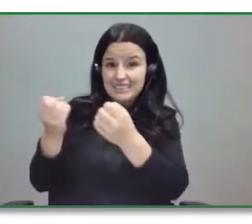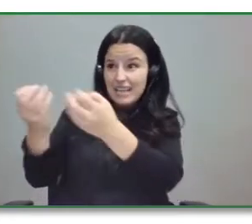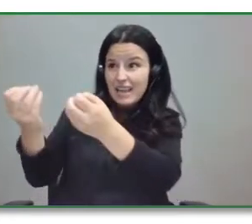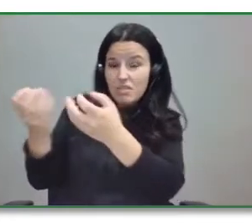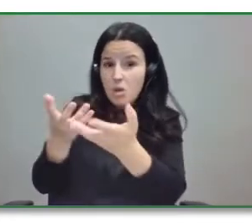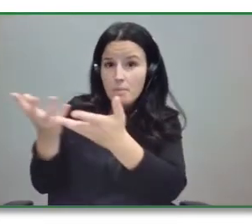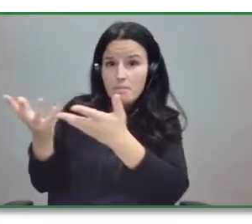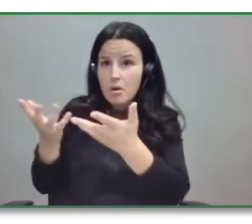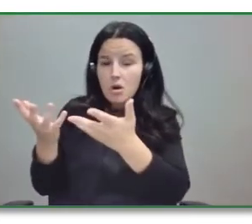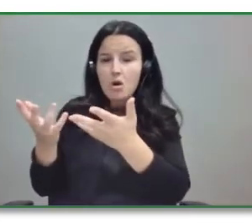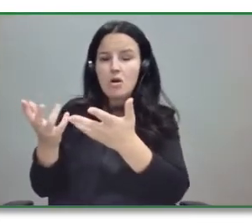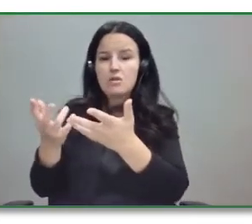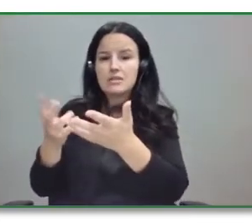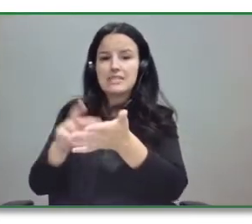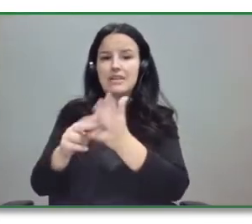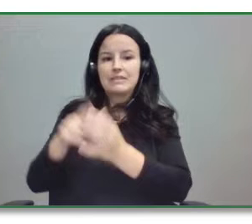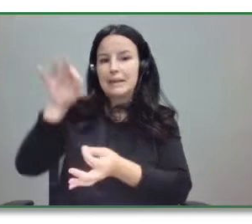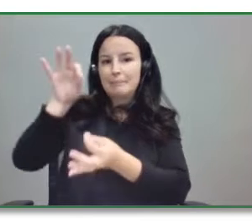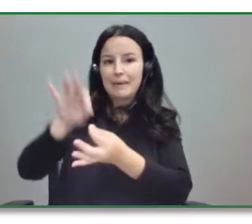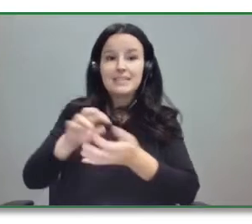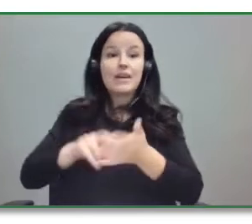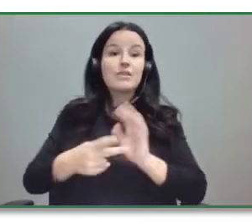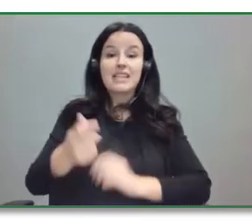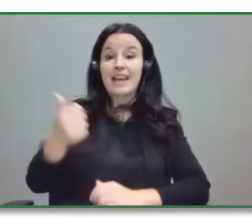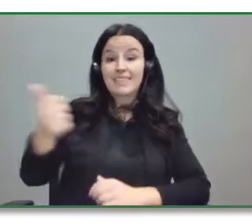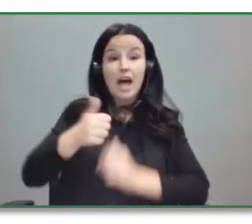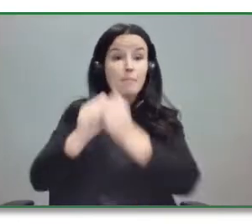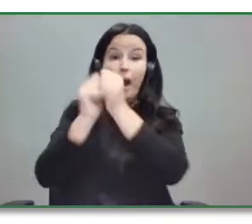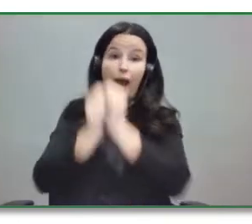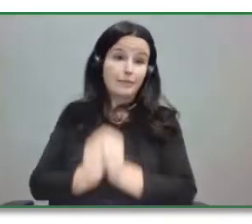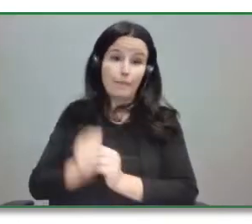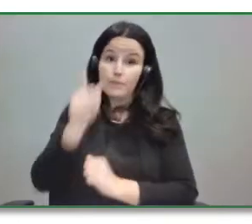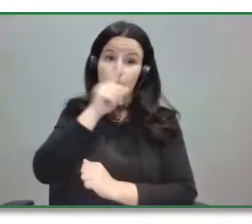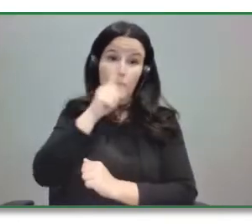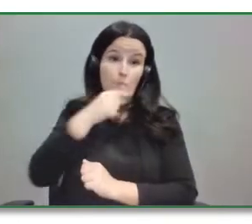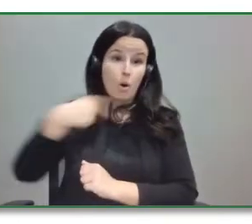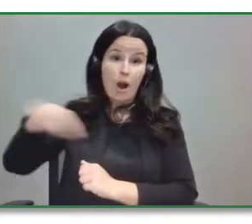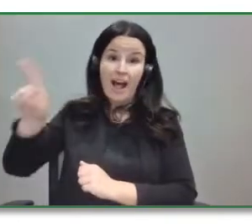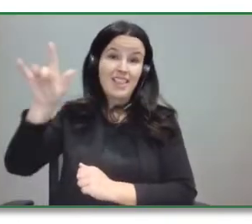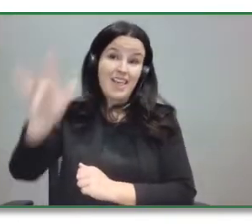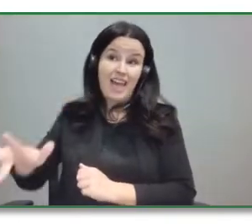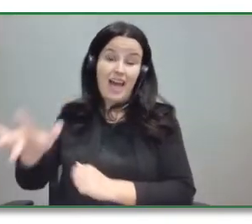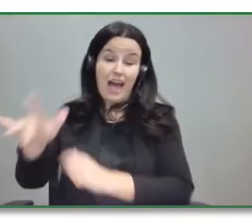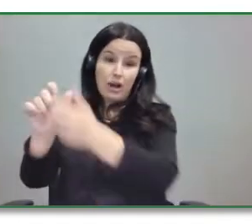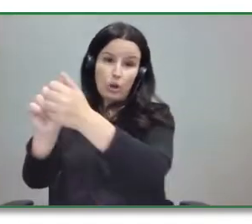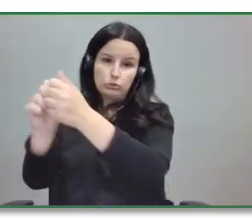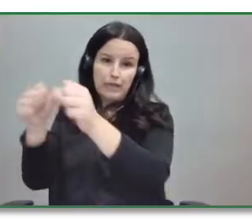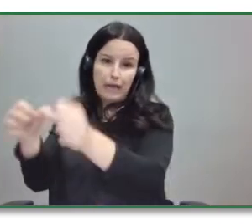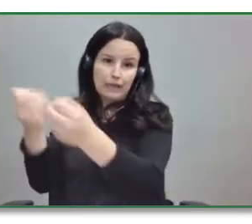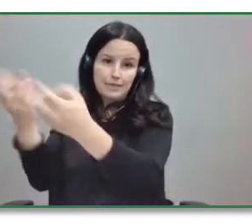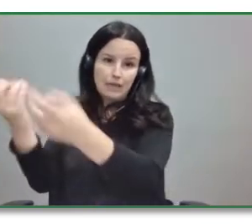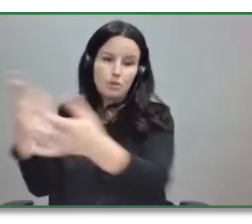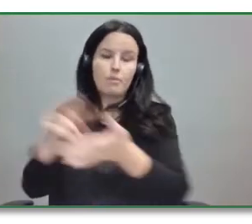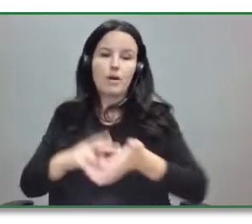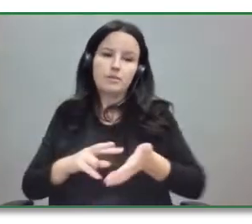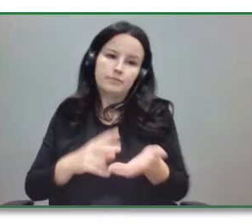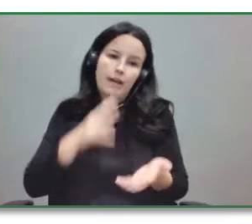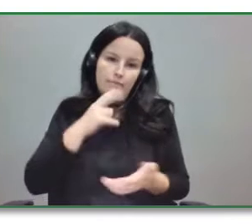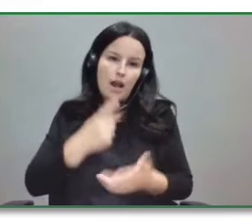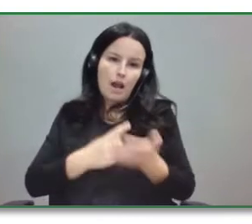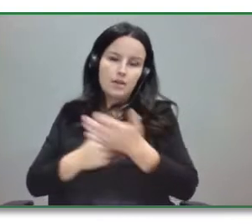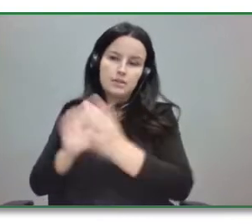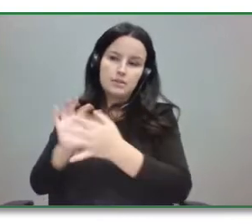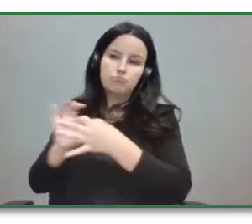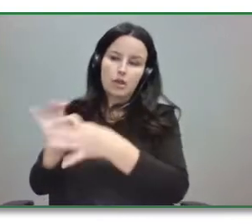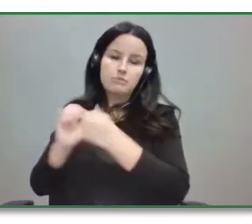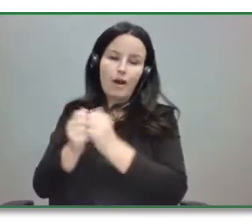d'accueil, ce qui signifie que le transport adapté ne peut s'y rendre. Nous travaillons avec nos parcs sur ce point et c'est un excellent exemple